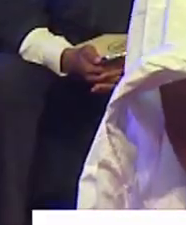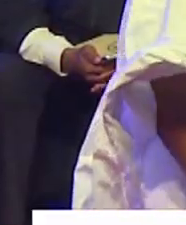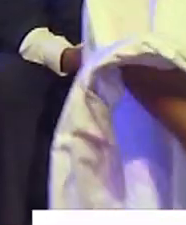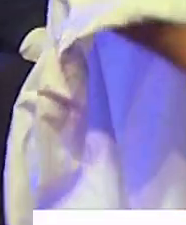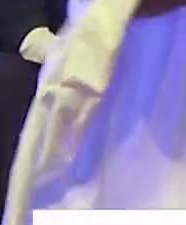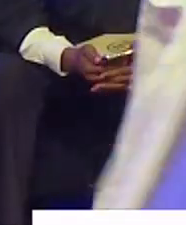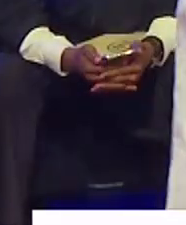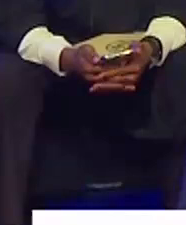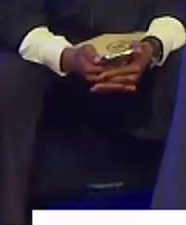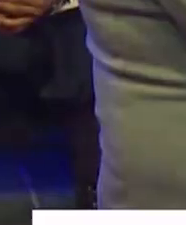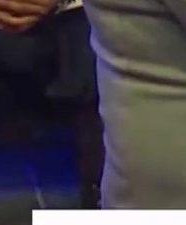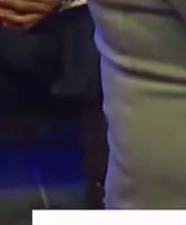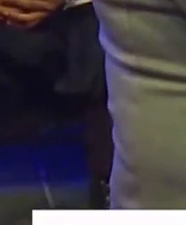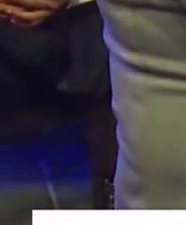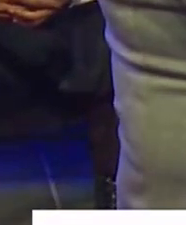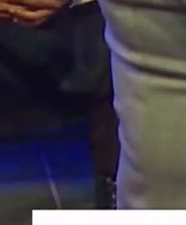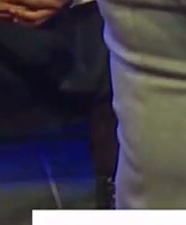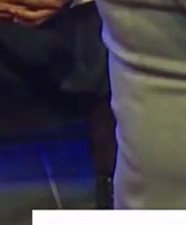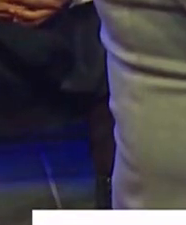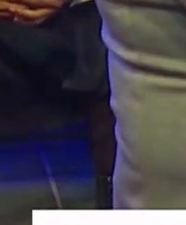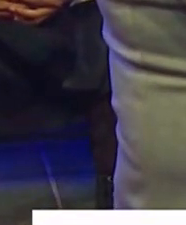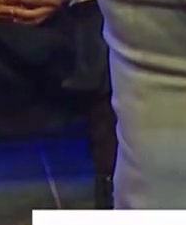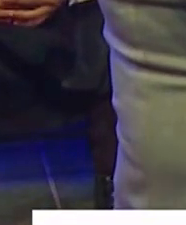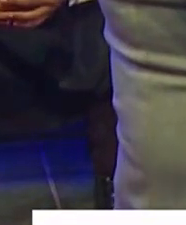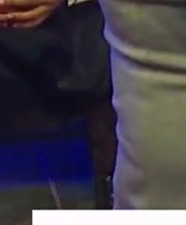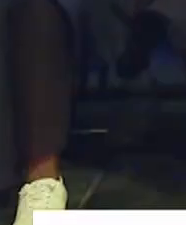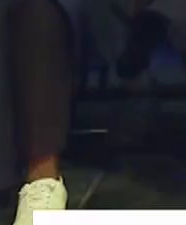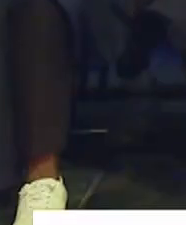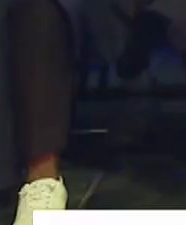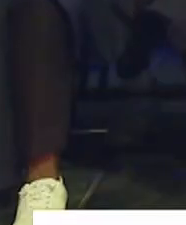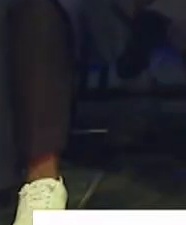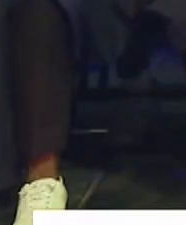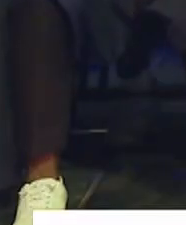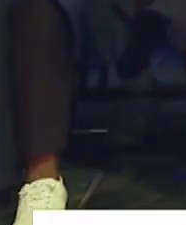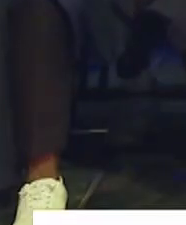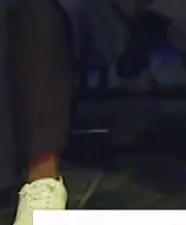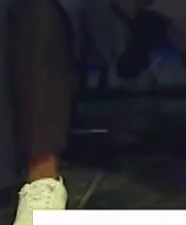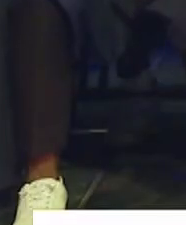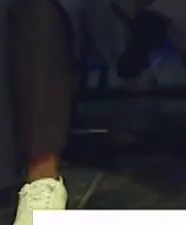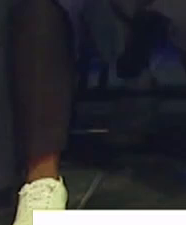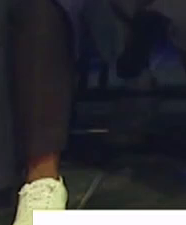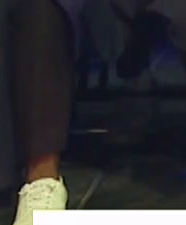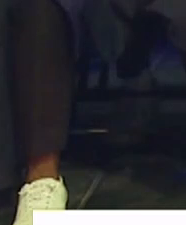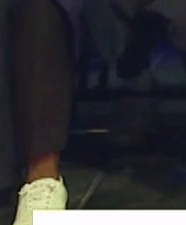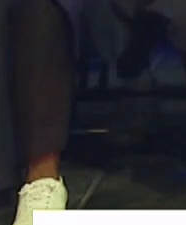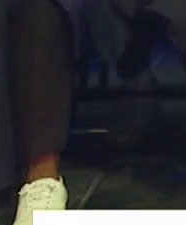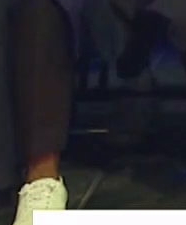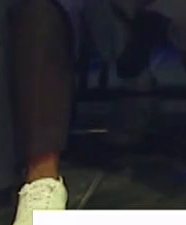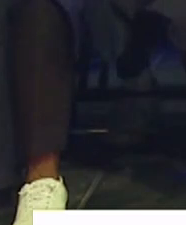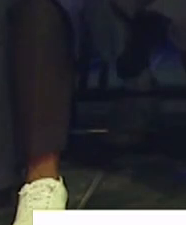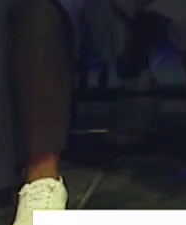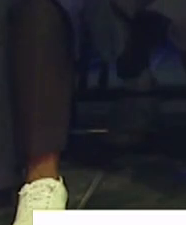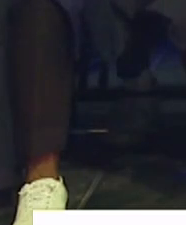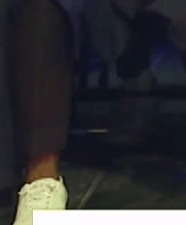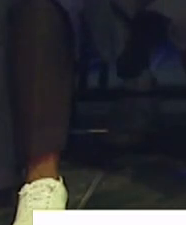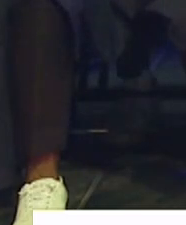اولياء امورهم الذين حضروا ليقا سموهم اللحظه فهناك 100 طالبا حصلوا